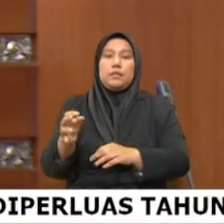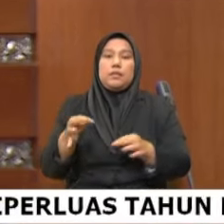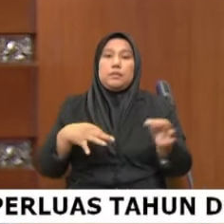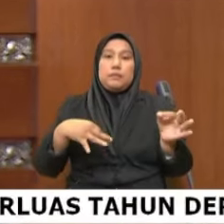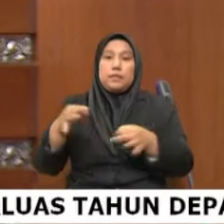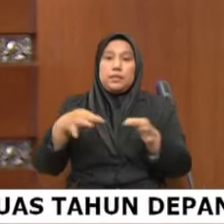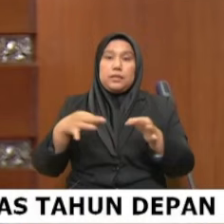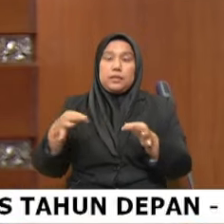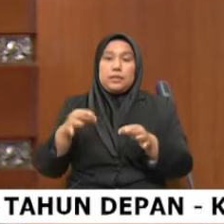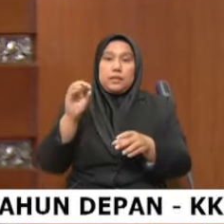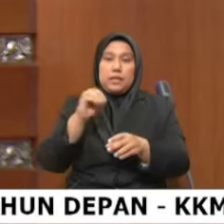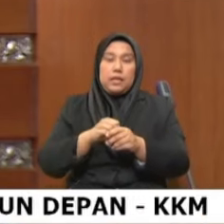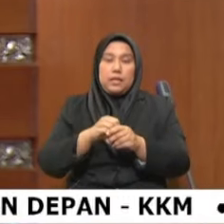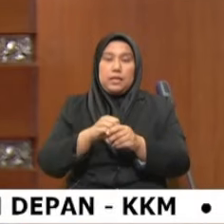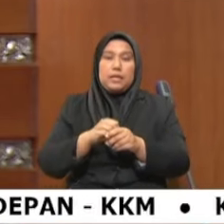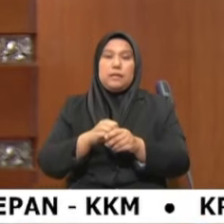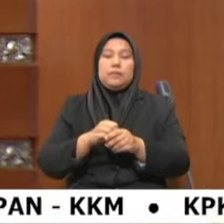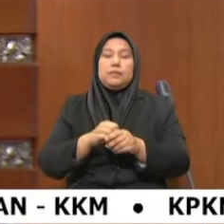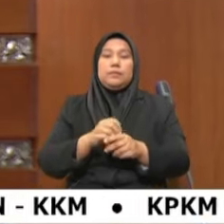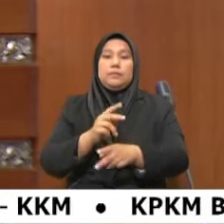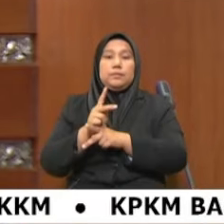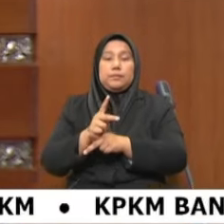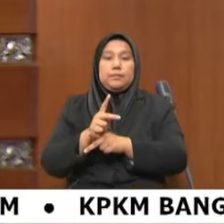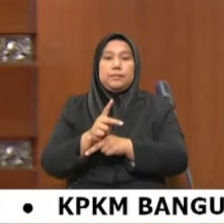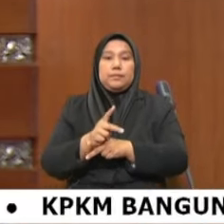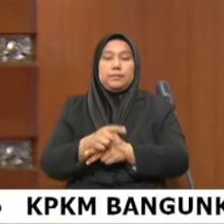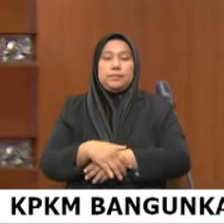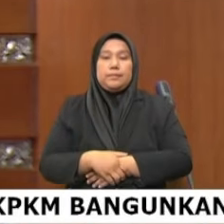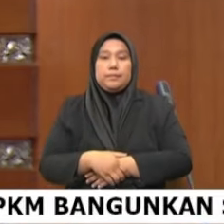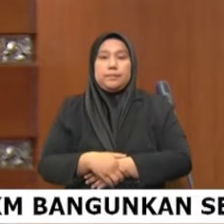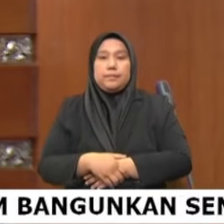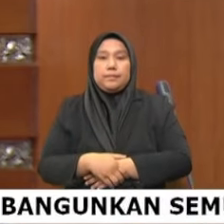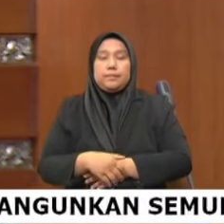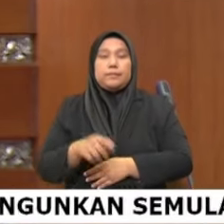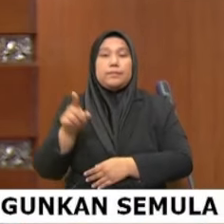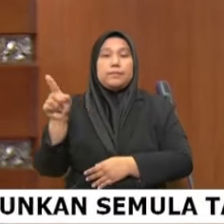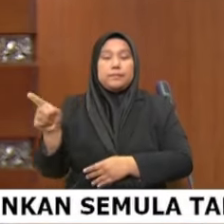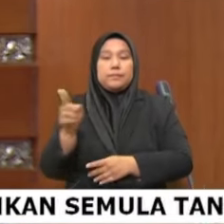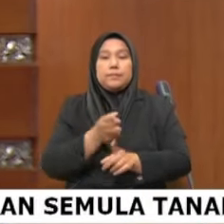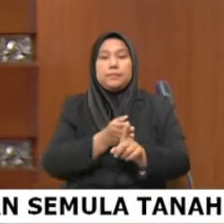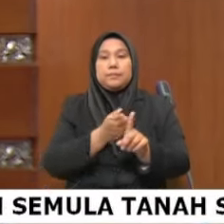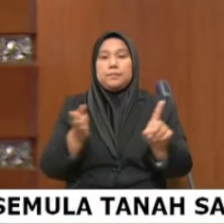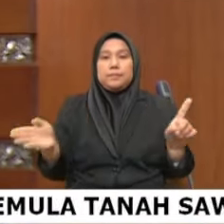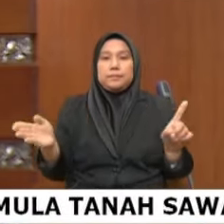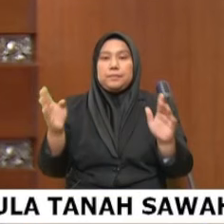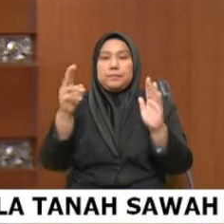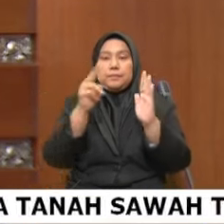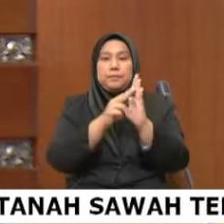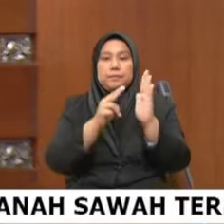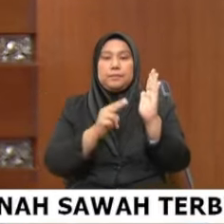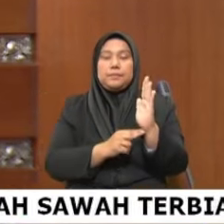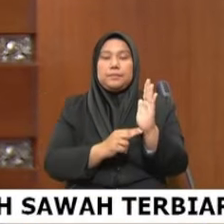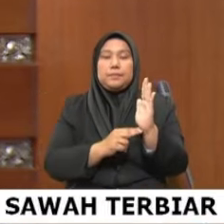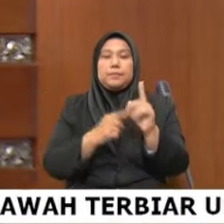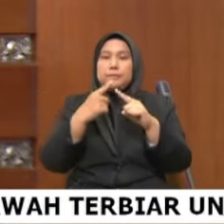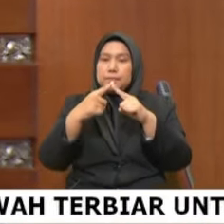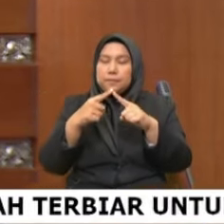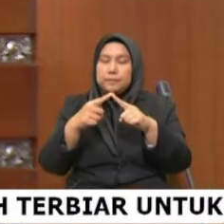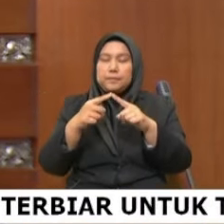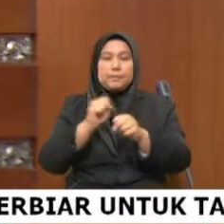pembelaan kerana keterlanjuran beliau di mana beliau melanggar peraturan-peraturan Dewan adalah begitu